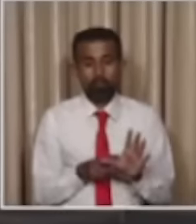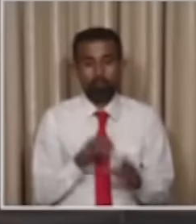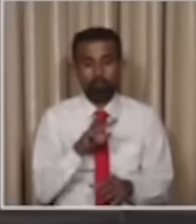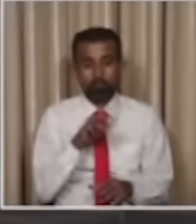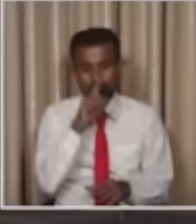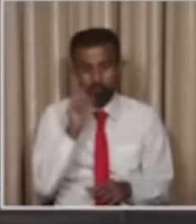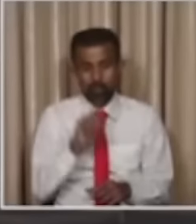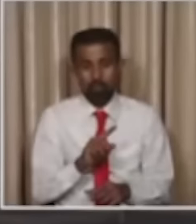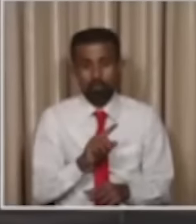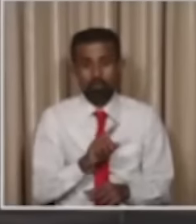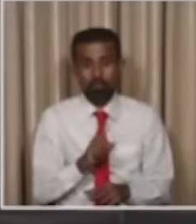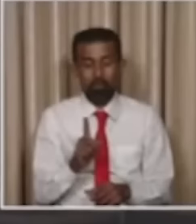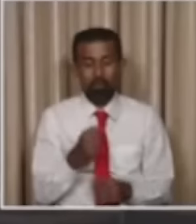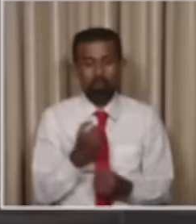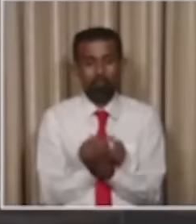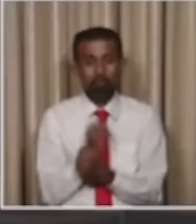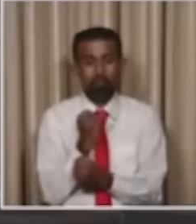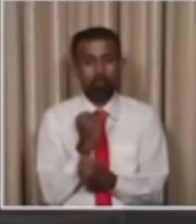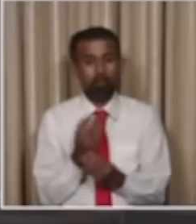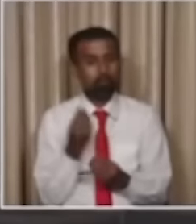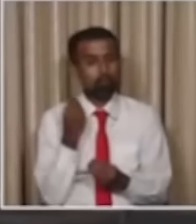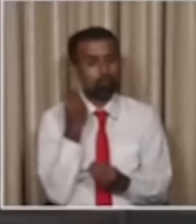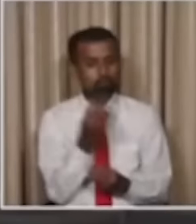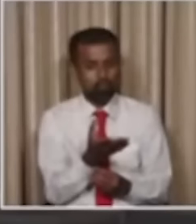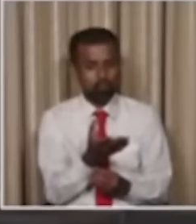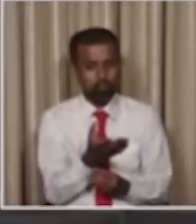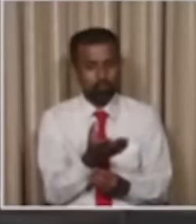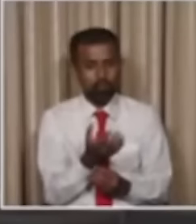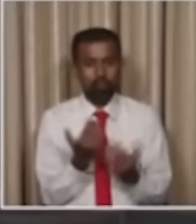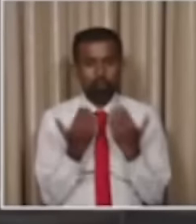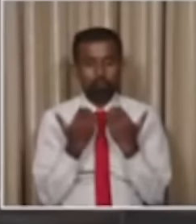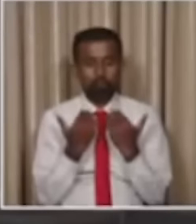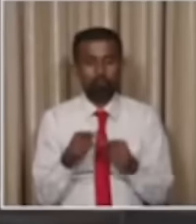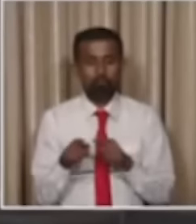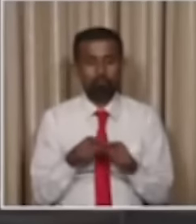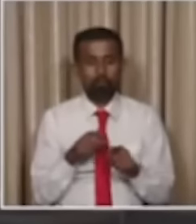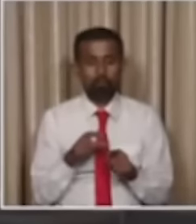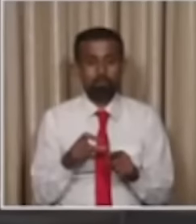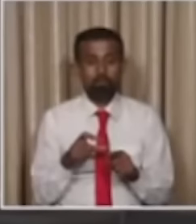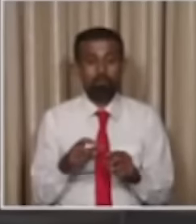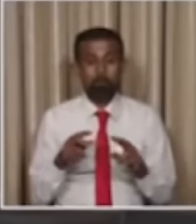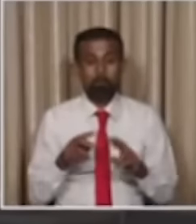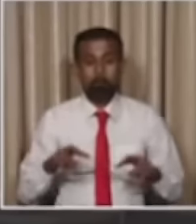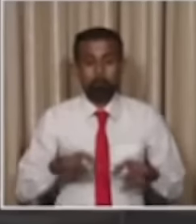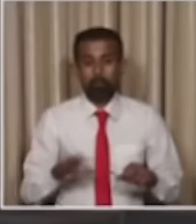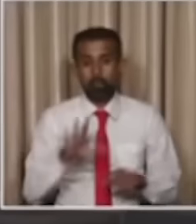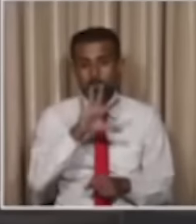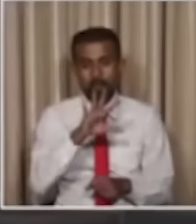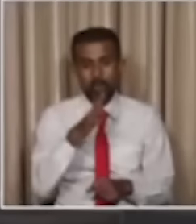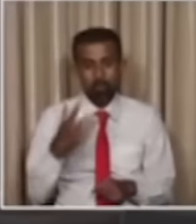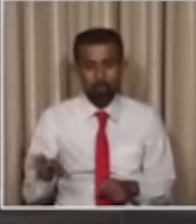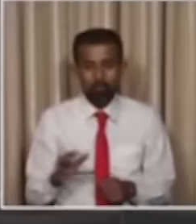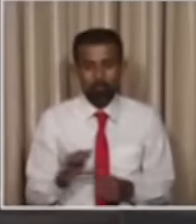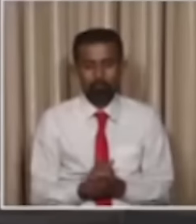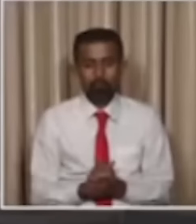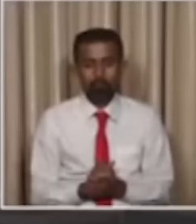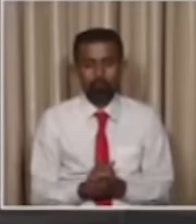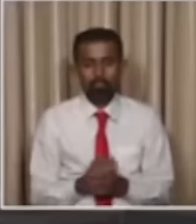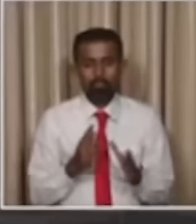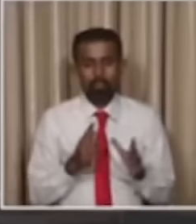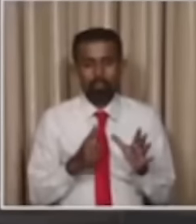2021/03 පොලිස්පතිතුමා වෙත ලබා දෙන ලද උපදෙස් අනුව අපරාධ විමර්ශන 5ක් සිදු කර ඇත. ඒ අනුව